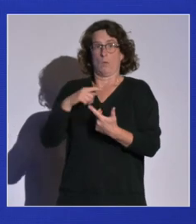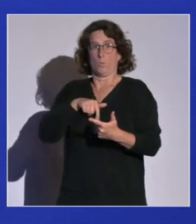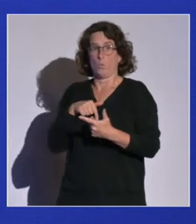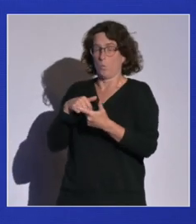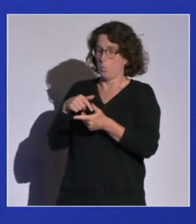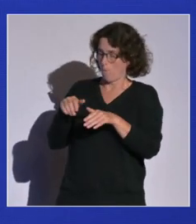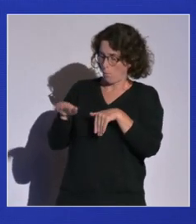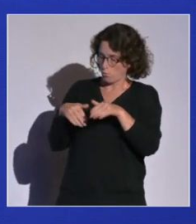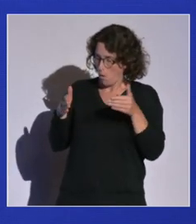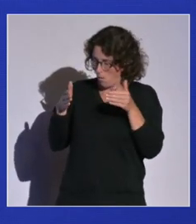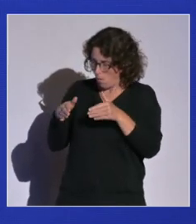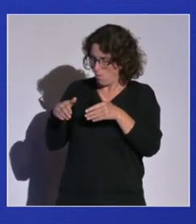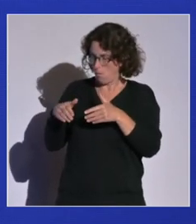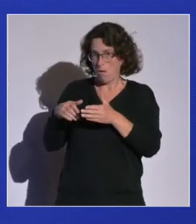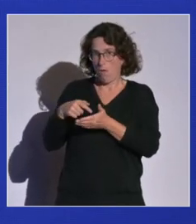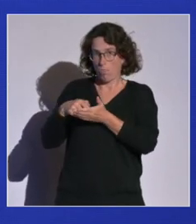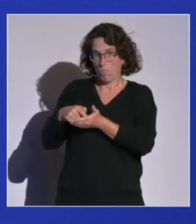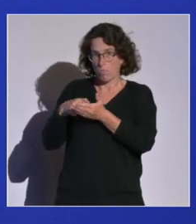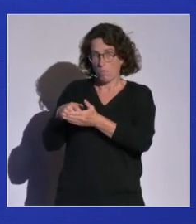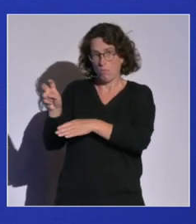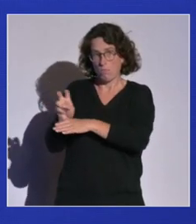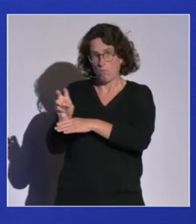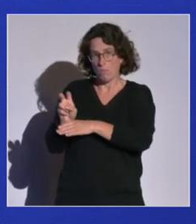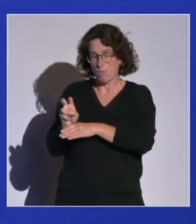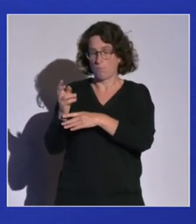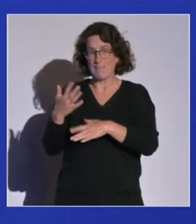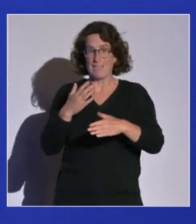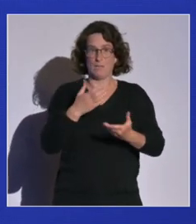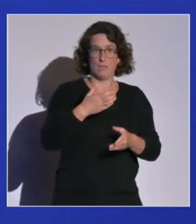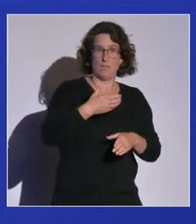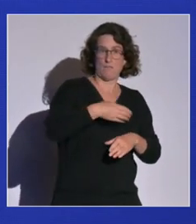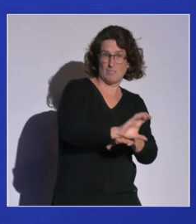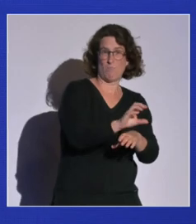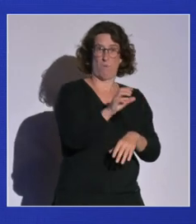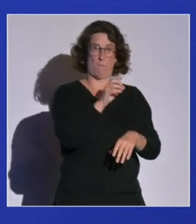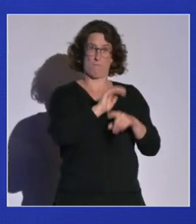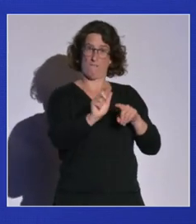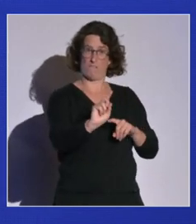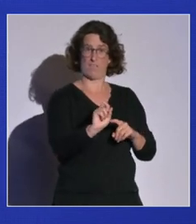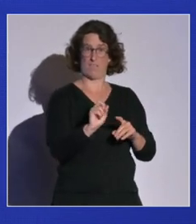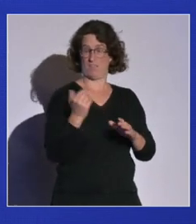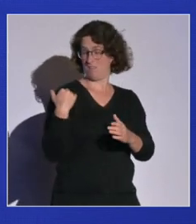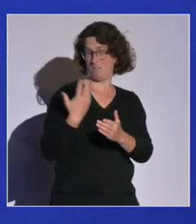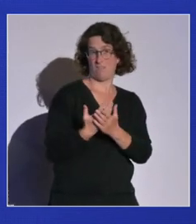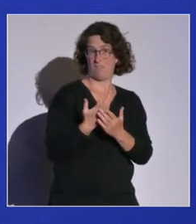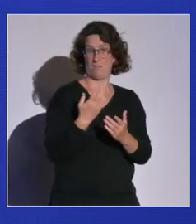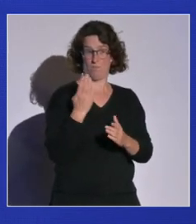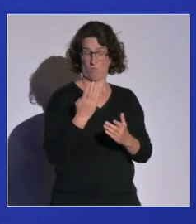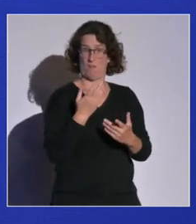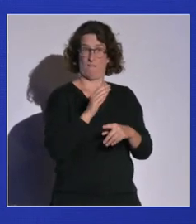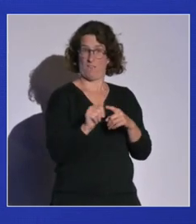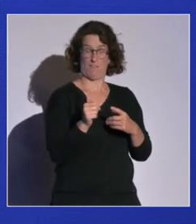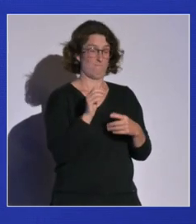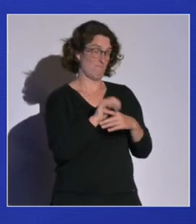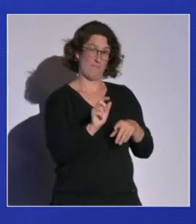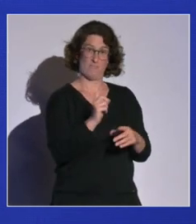on n'a pas fait en termes d'investissement ce qu'il aurait convenu, ce qui aurait été nécessaire de faire. Voilà le choix